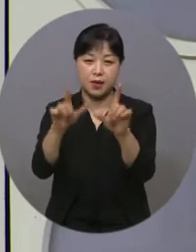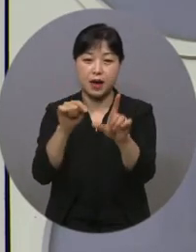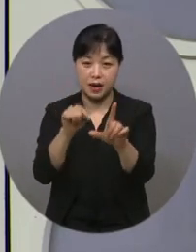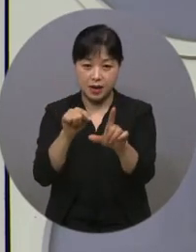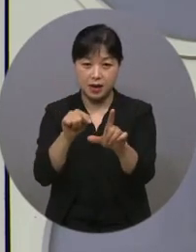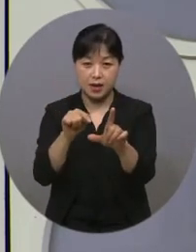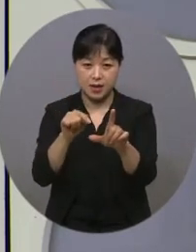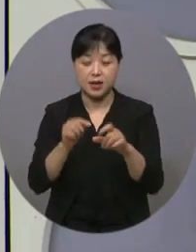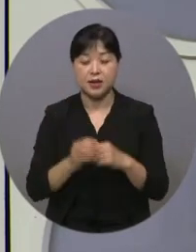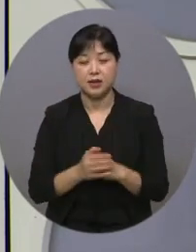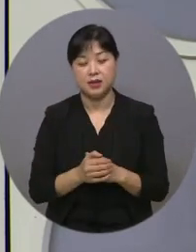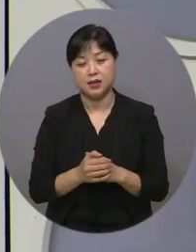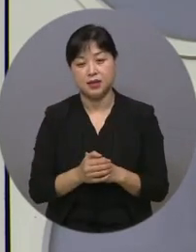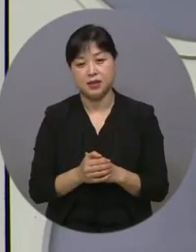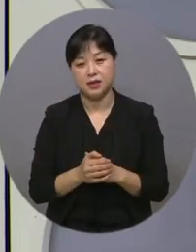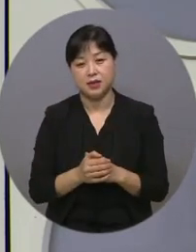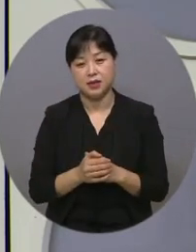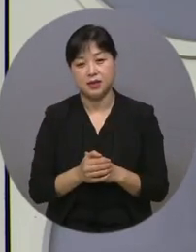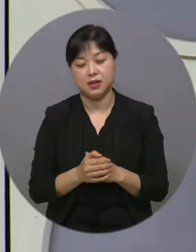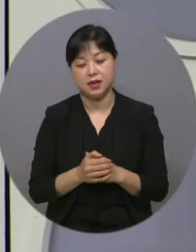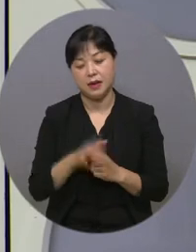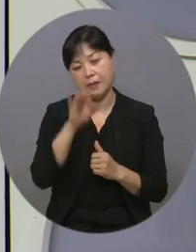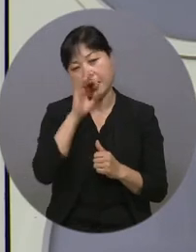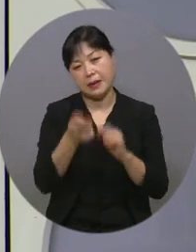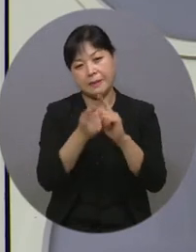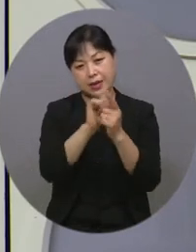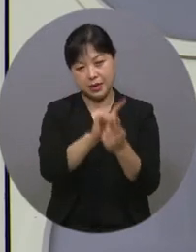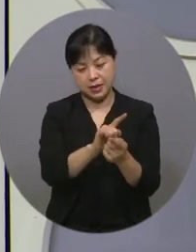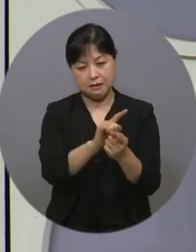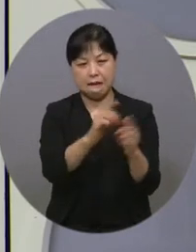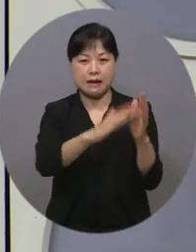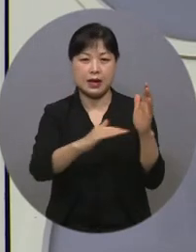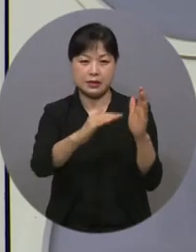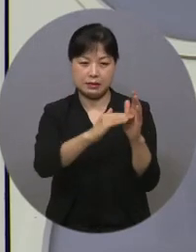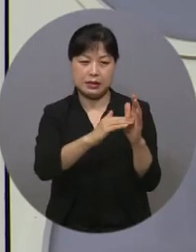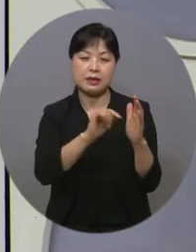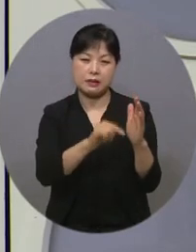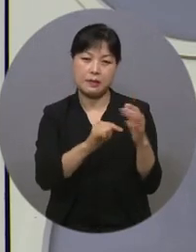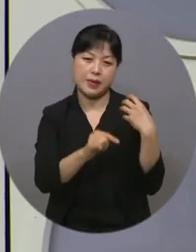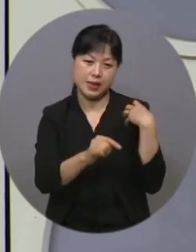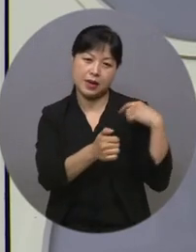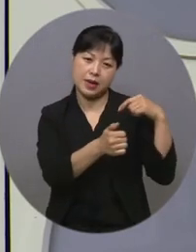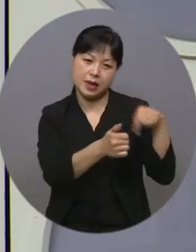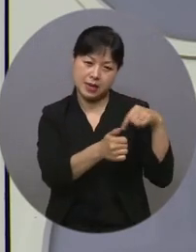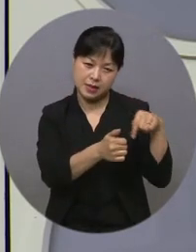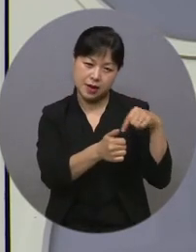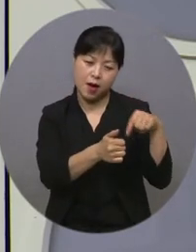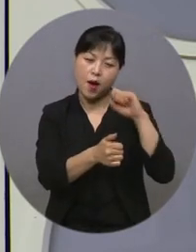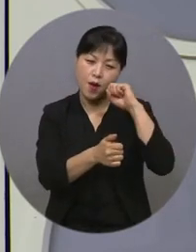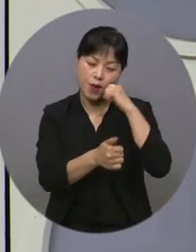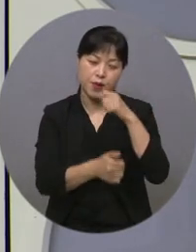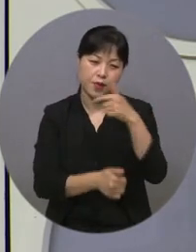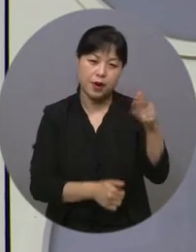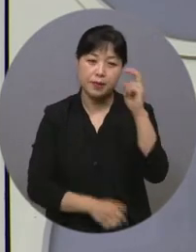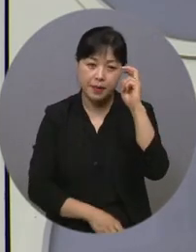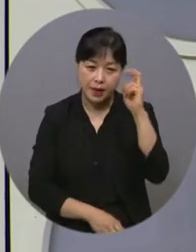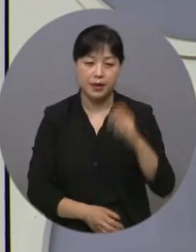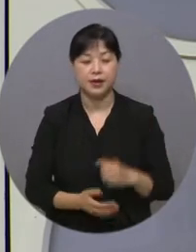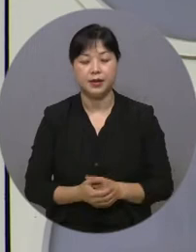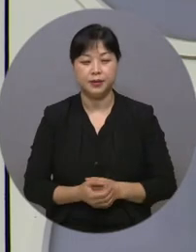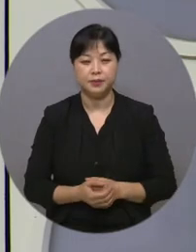가정교육에 거의 일임하다시피 한 이 시점에서는 어려움이 많으실 텐데요. 학부모님,